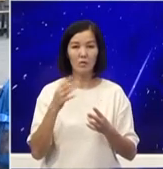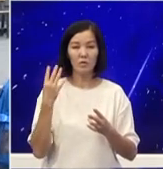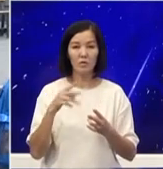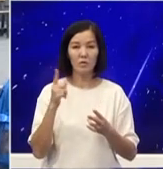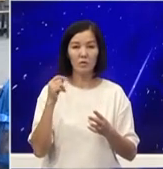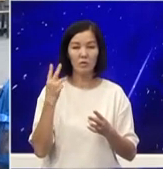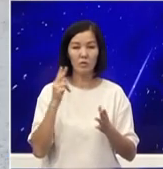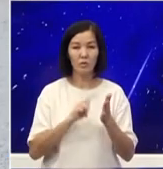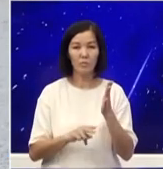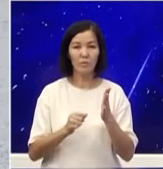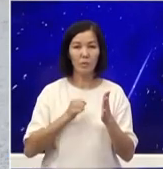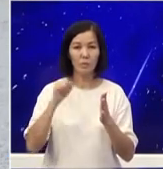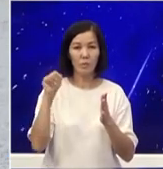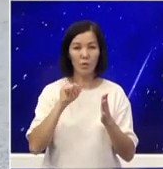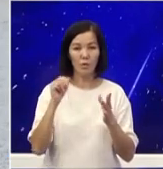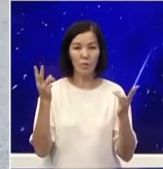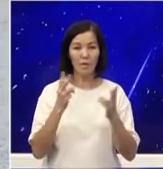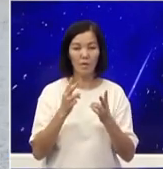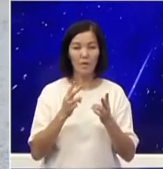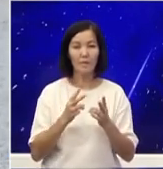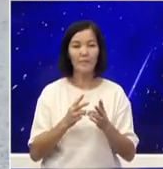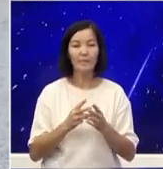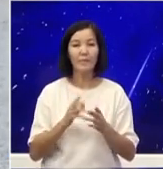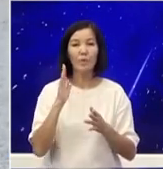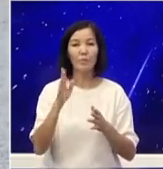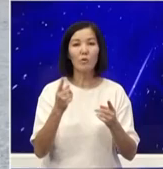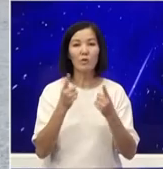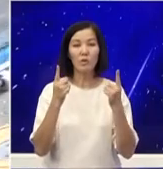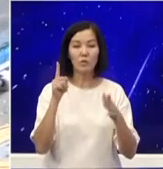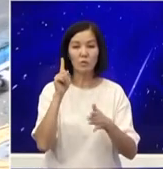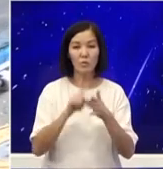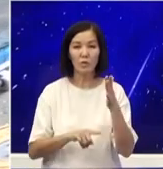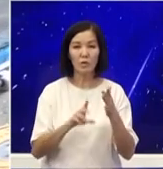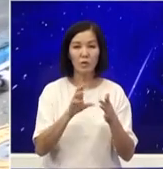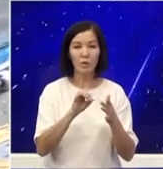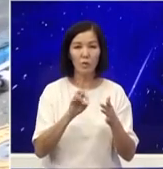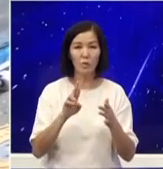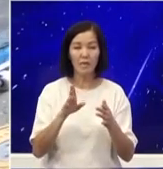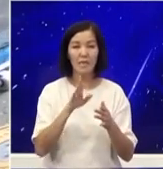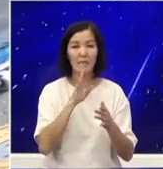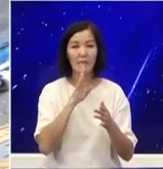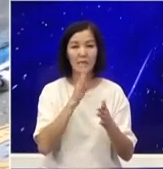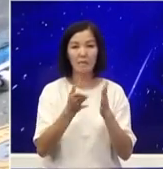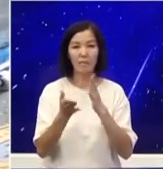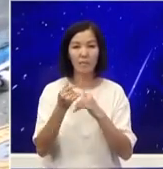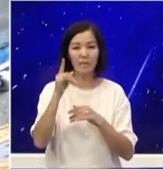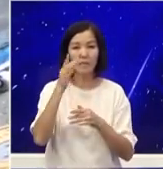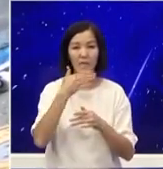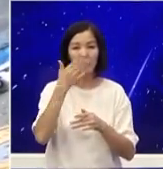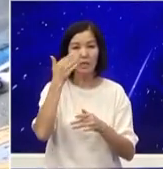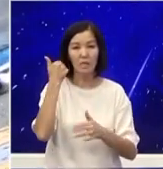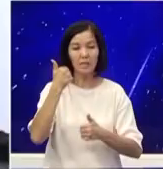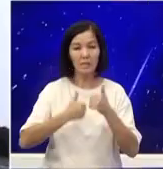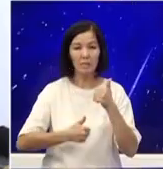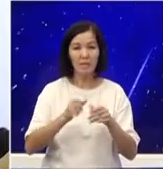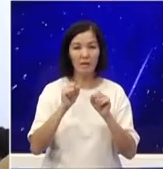140-170-ге көтеру керек деп ойлаймын. Болашағынан зор үміт күттіретін зілтеміршілердің бірі Юлия Патасова. Былтыр Қазақстанның жазғы спартакиадасында